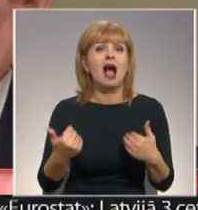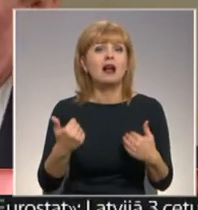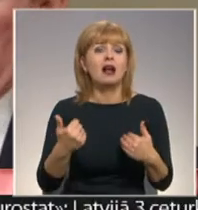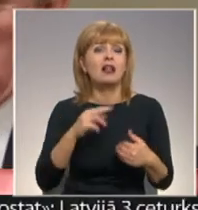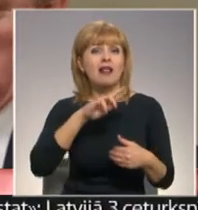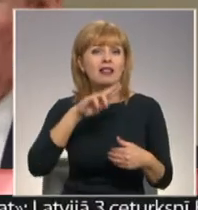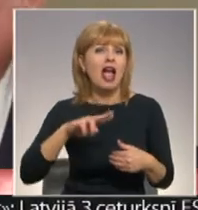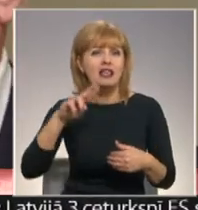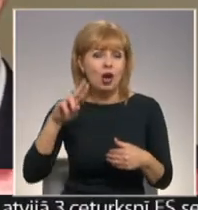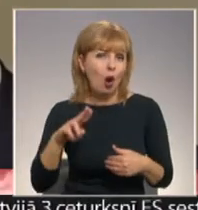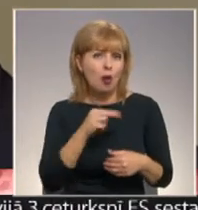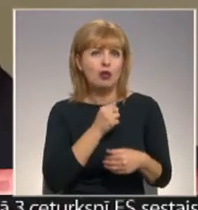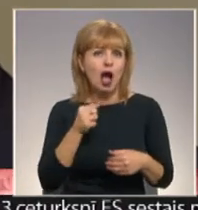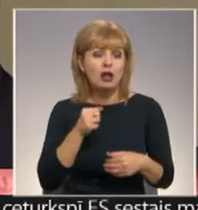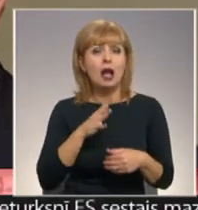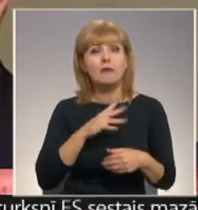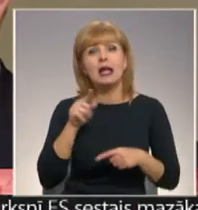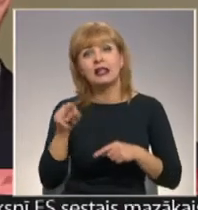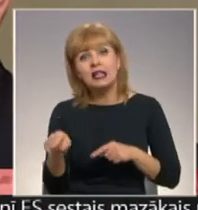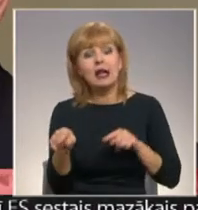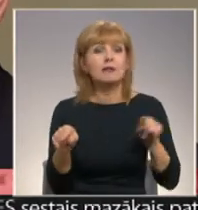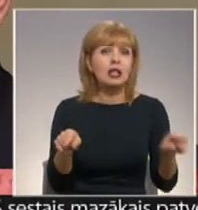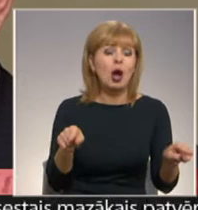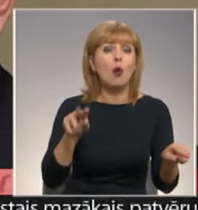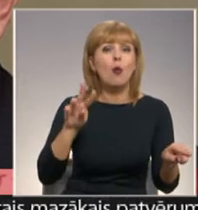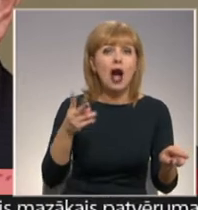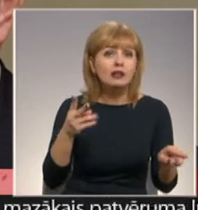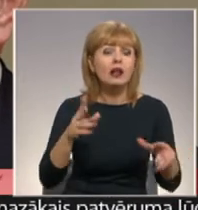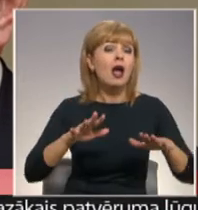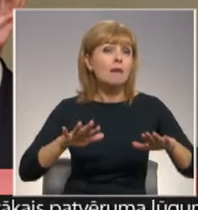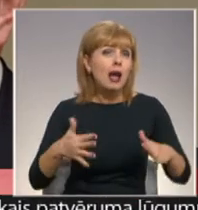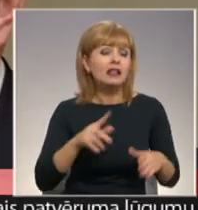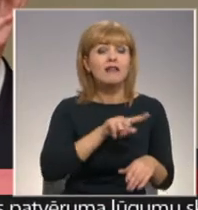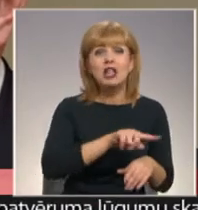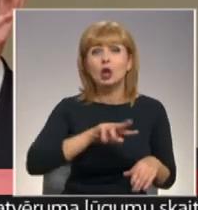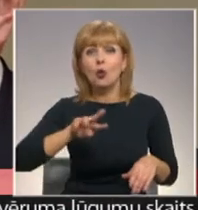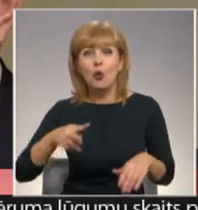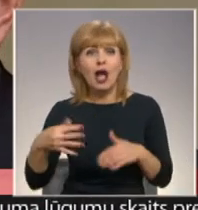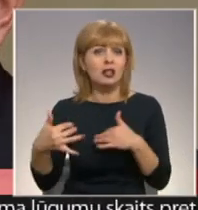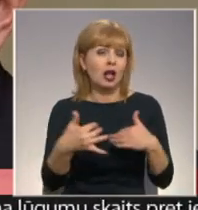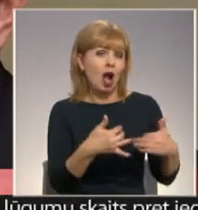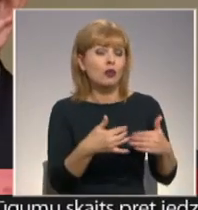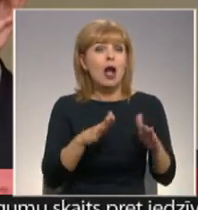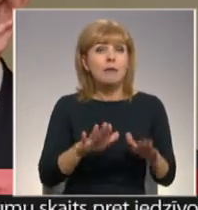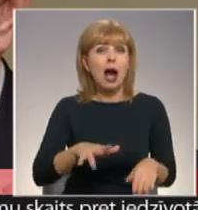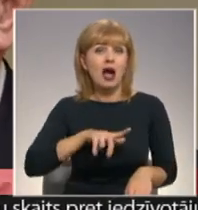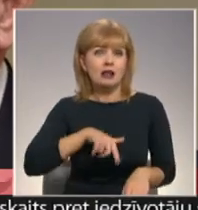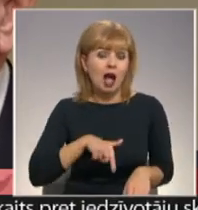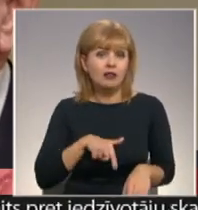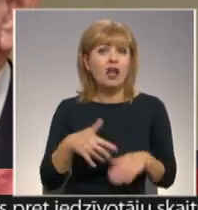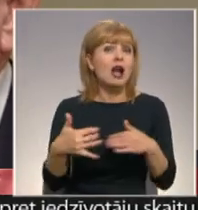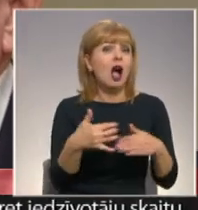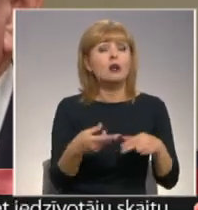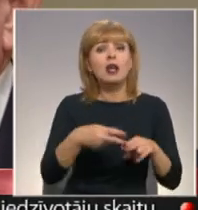tad bija labi tie, tad bija labi otri, bet taču gan vieni, gan otri karoja par Latviju un karoja tāpēc,